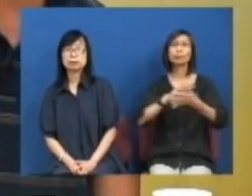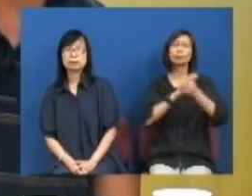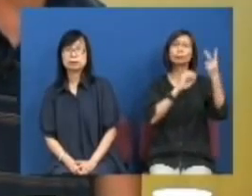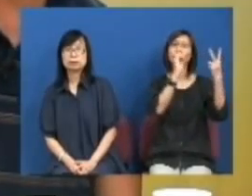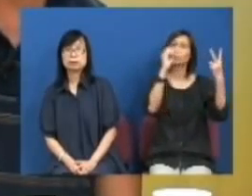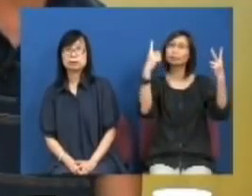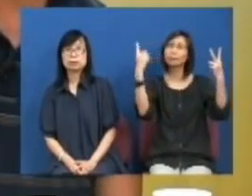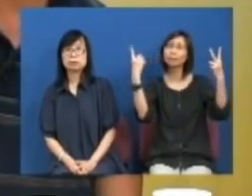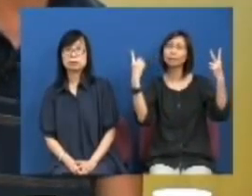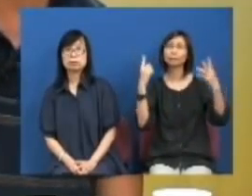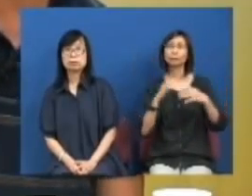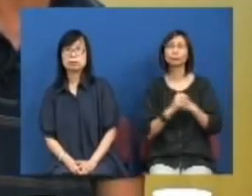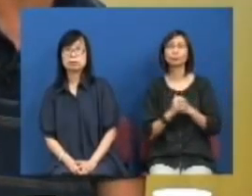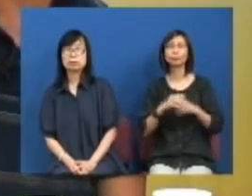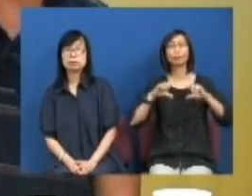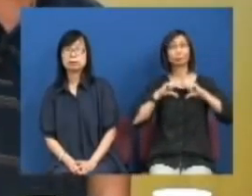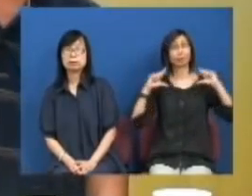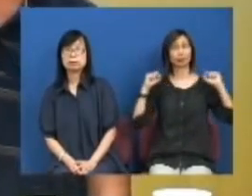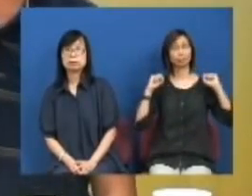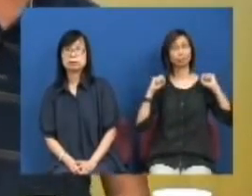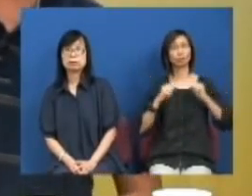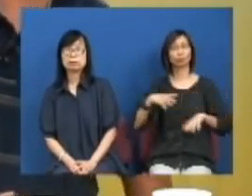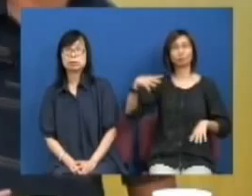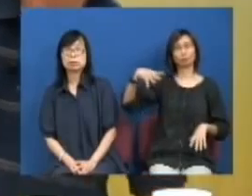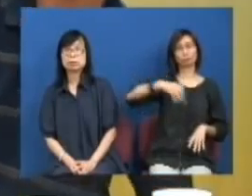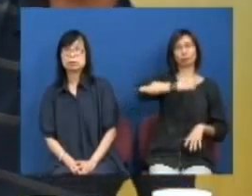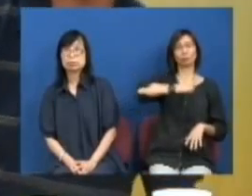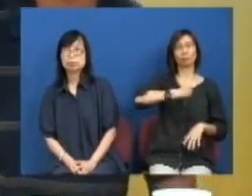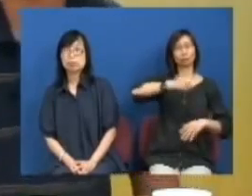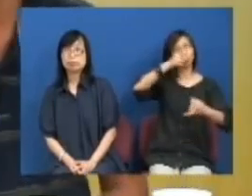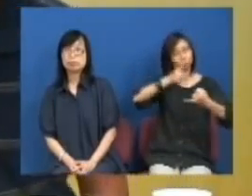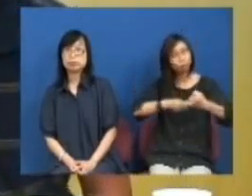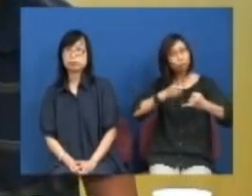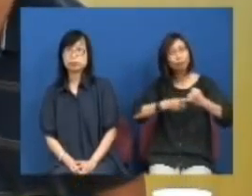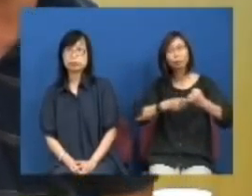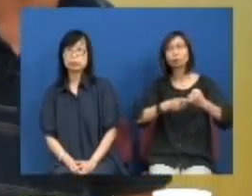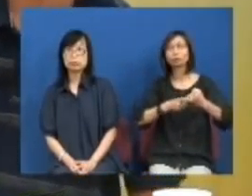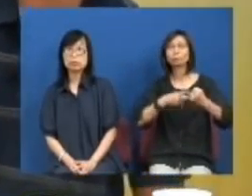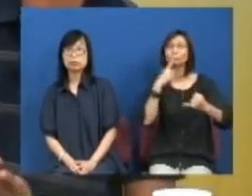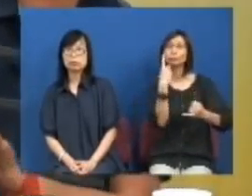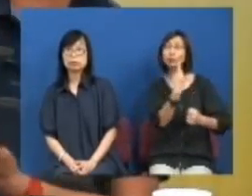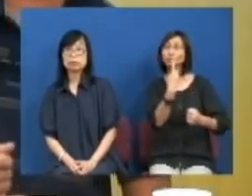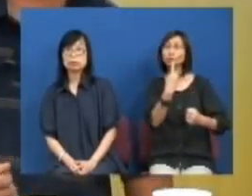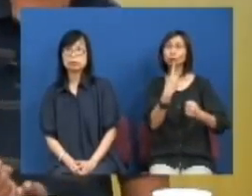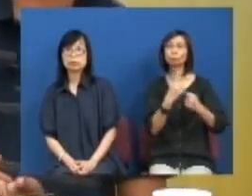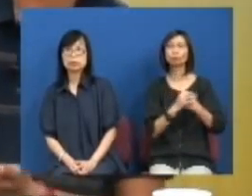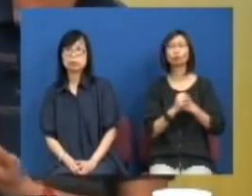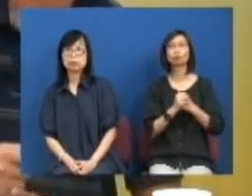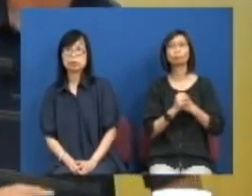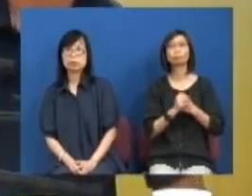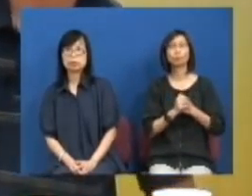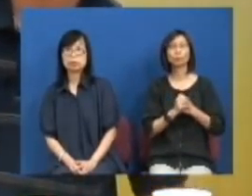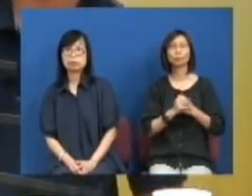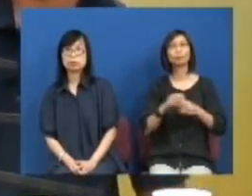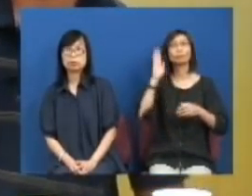權作為特首最後一屆嘅依一個，即係最後一屆特首啦，即係出年